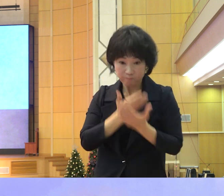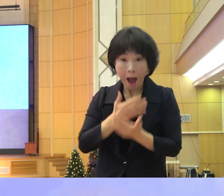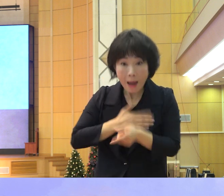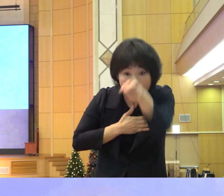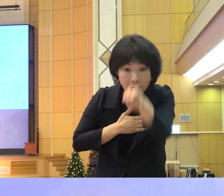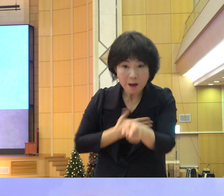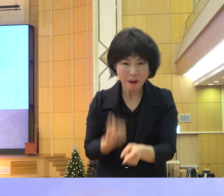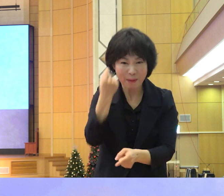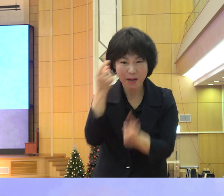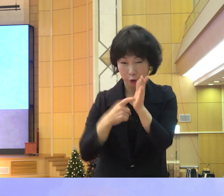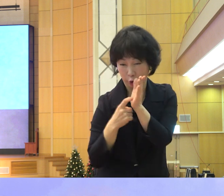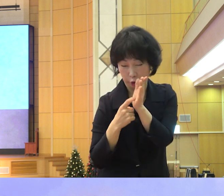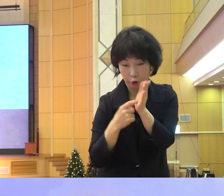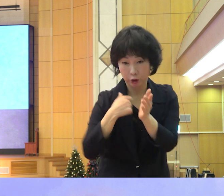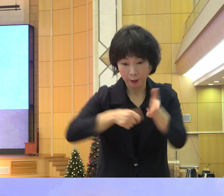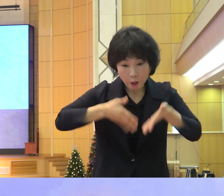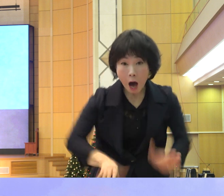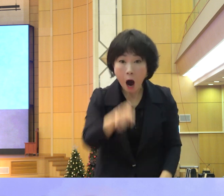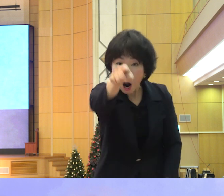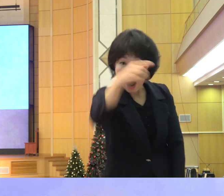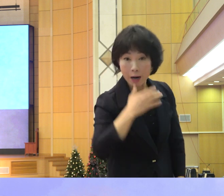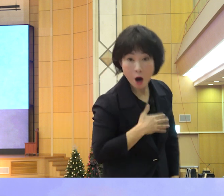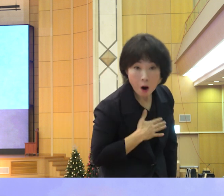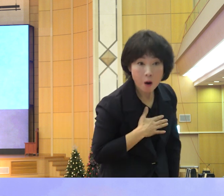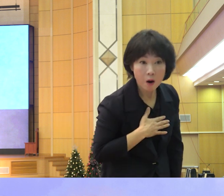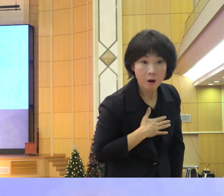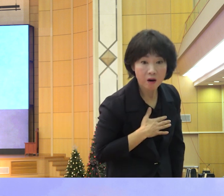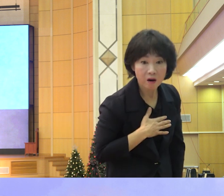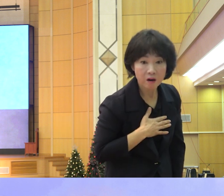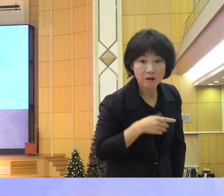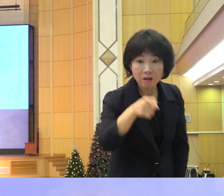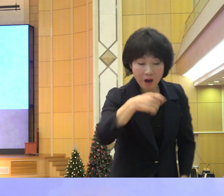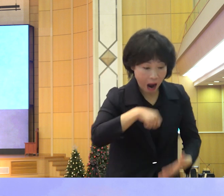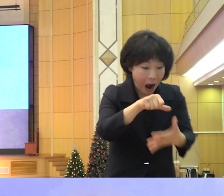지금 너는 4대 독자다.